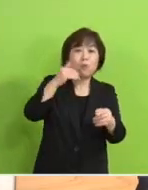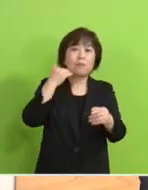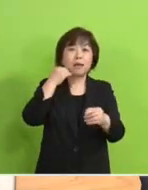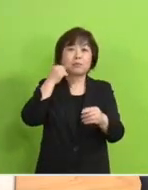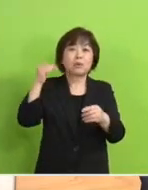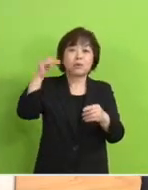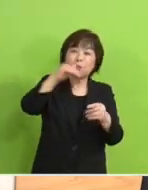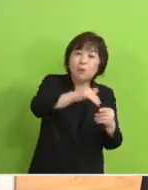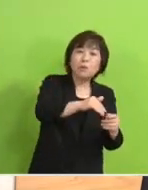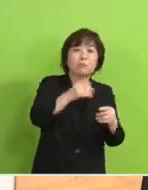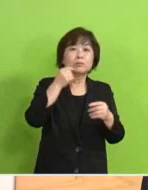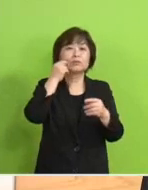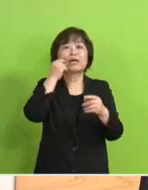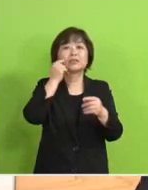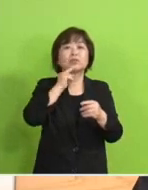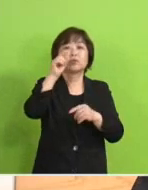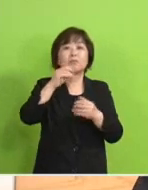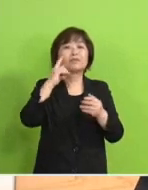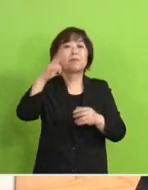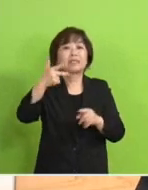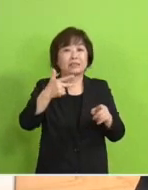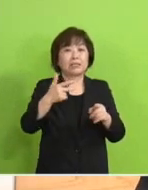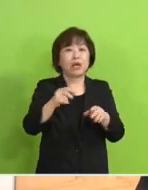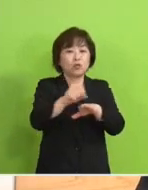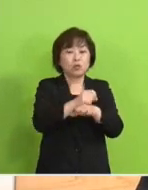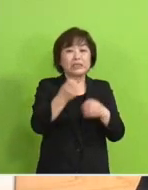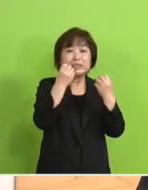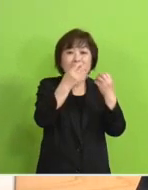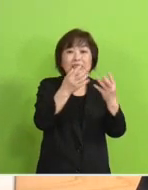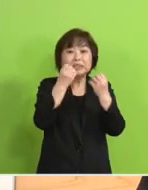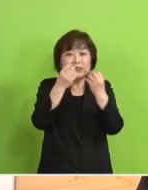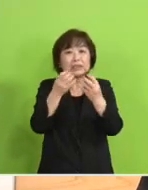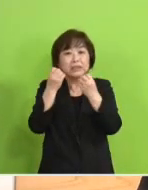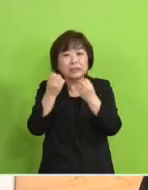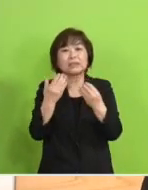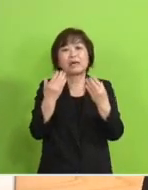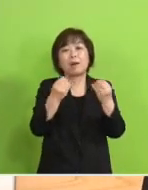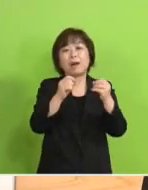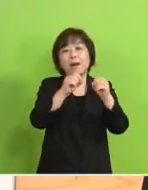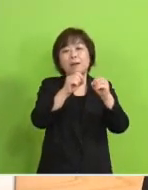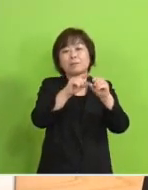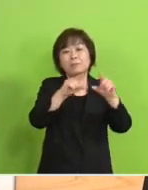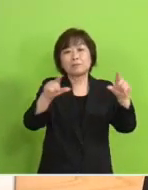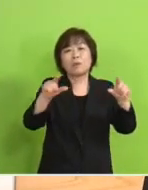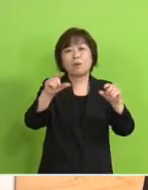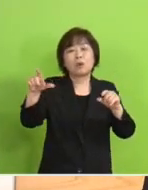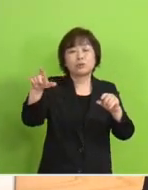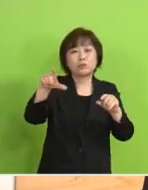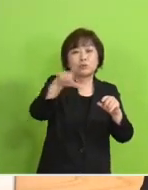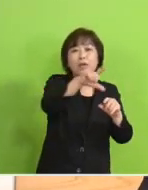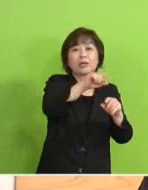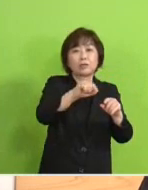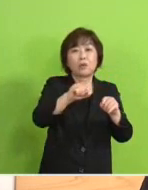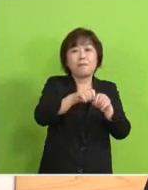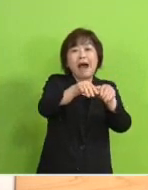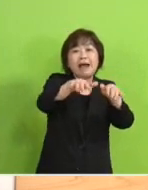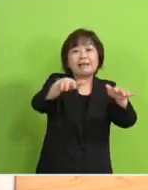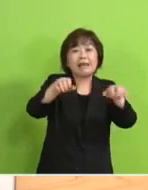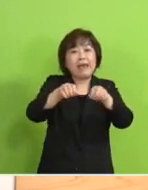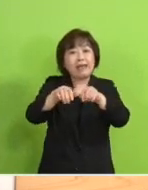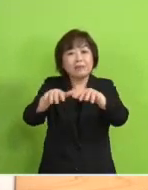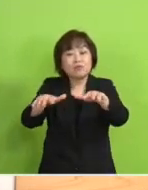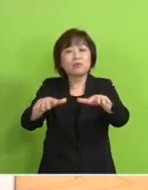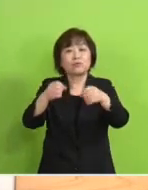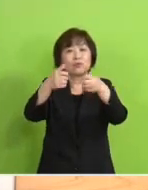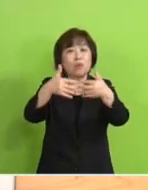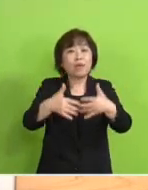況を考えると、特に新規が止まっていないという状況はやはり、まん延という前提で